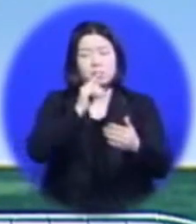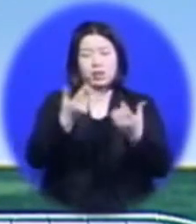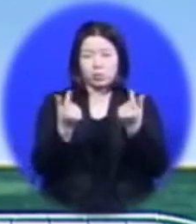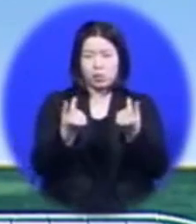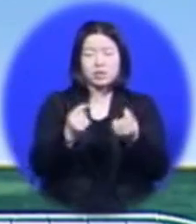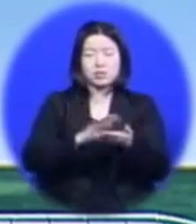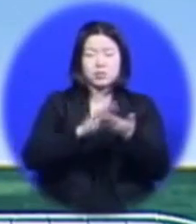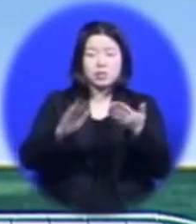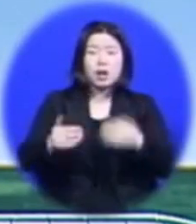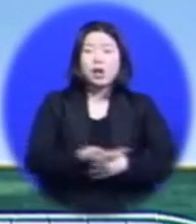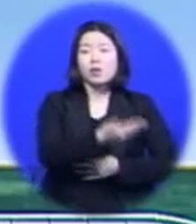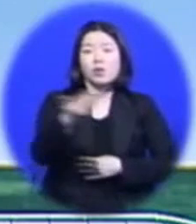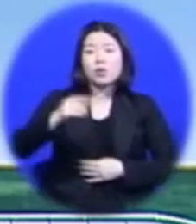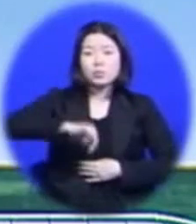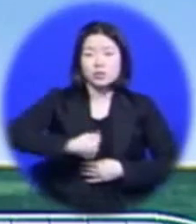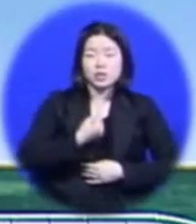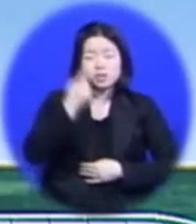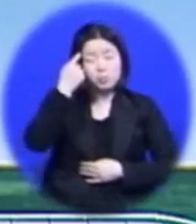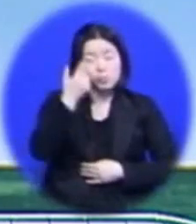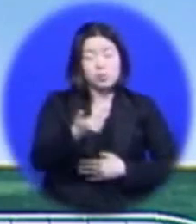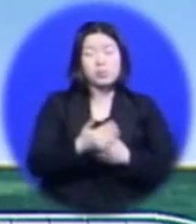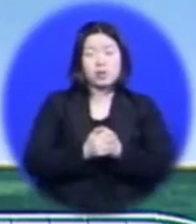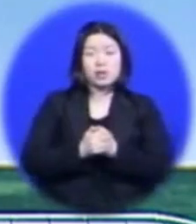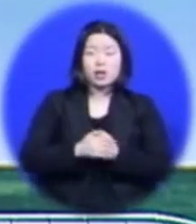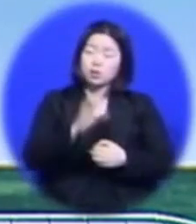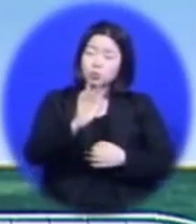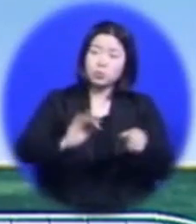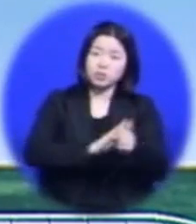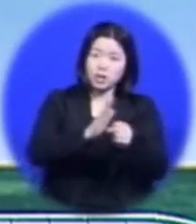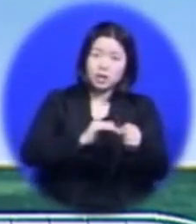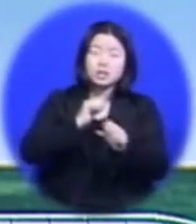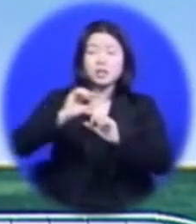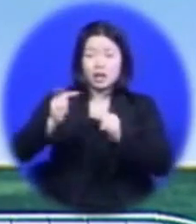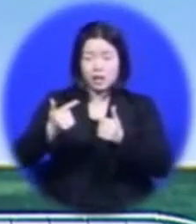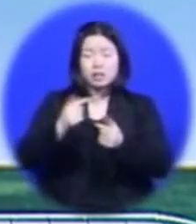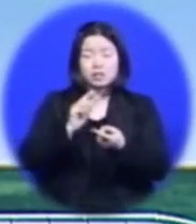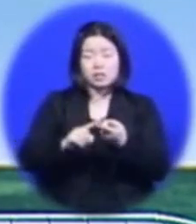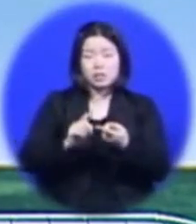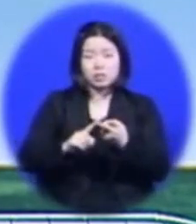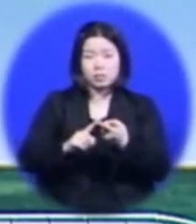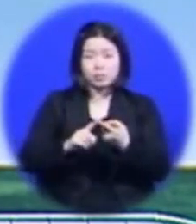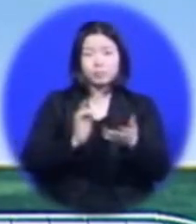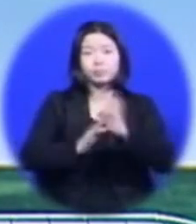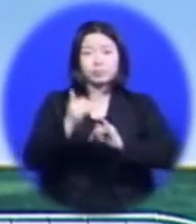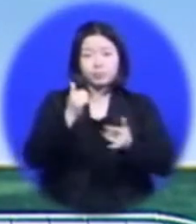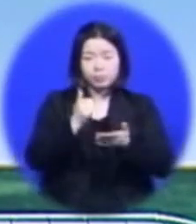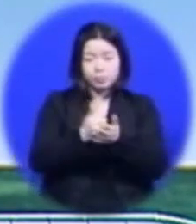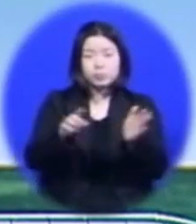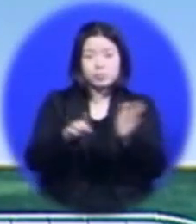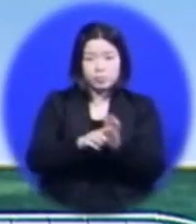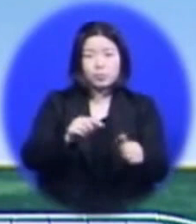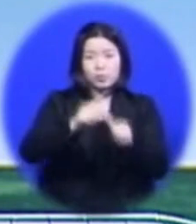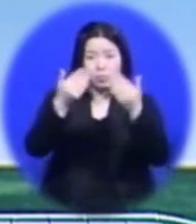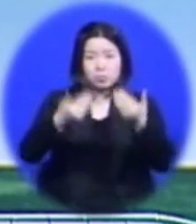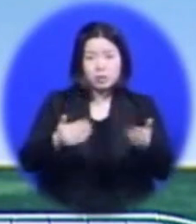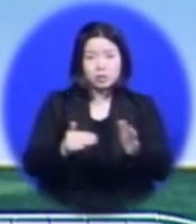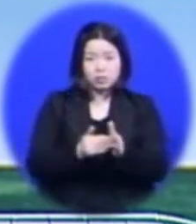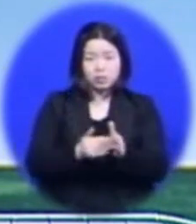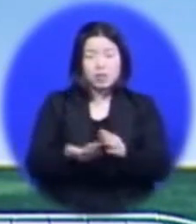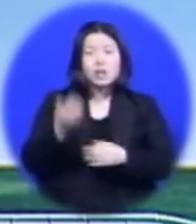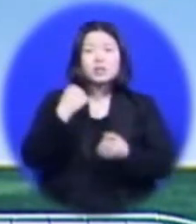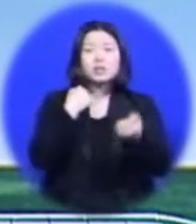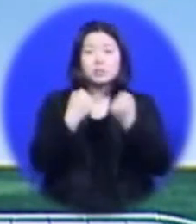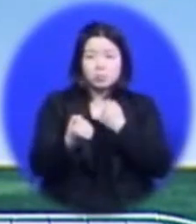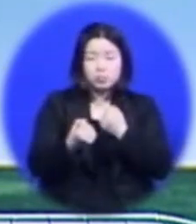여러분들 자신에게 물어보면 됩니다. 돈을 사랑하는지 안 하는지. 예수 믿고 구원 받았습니다. 그런데도